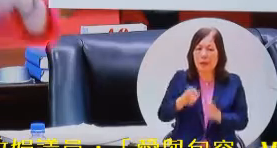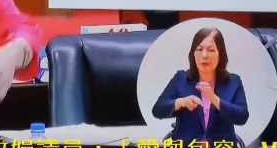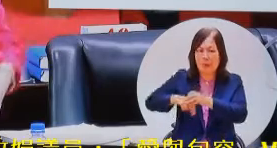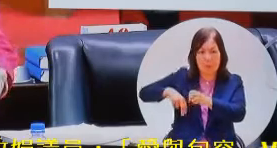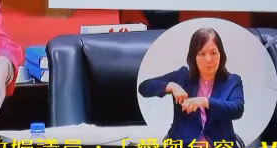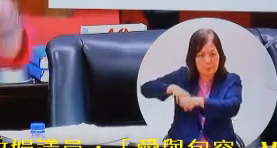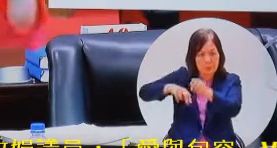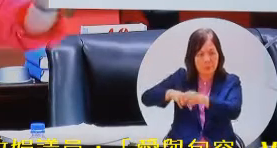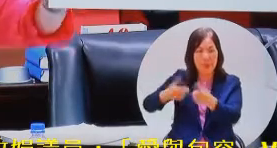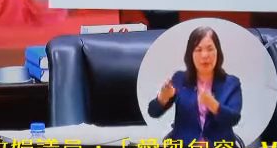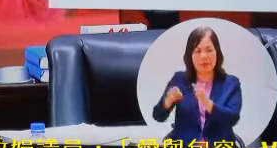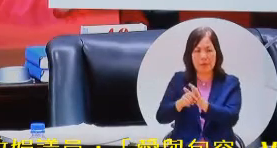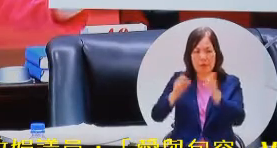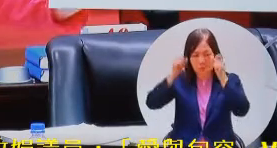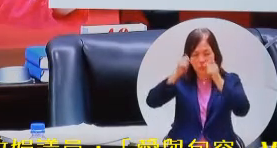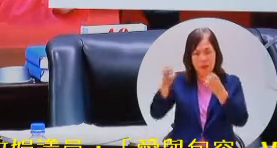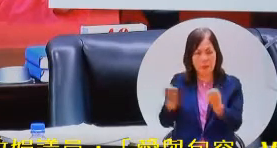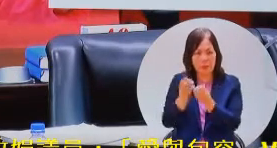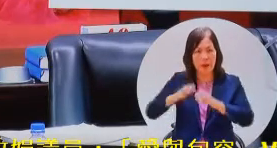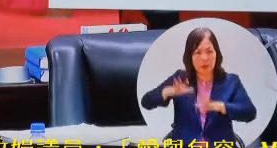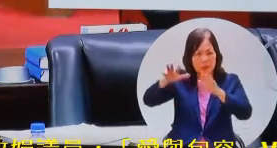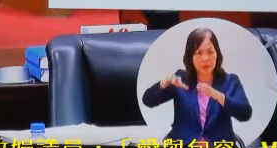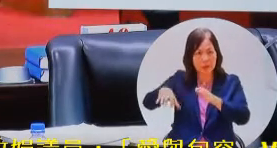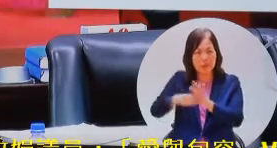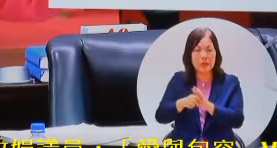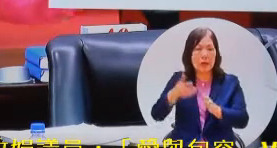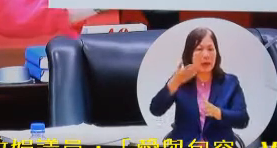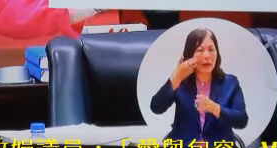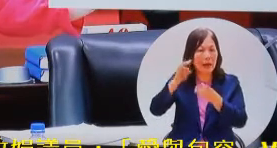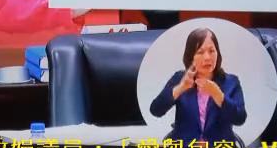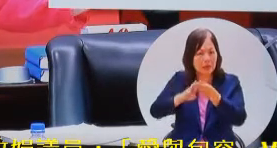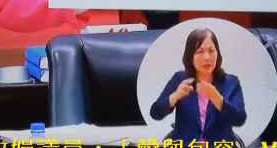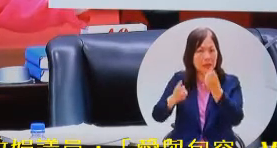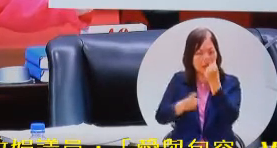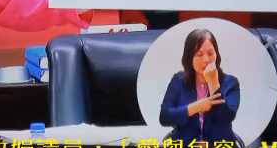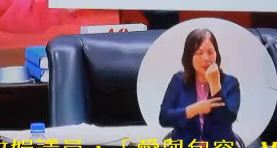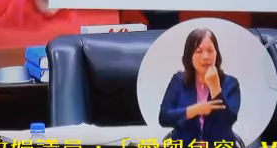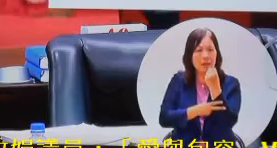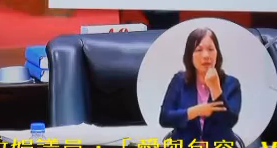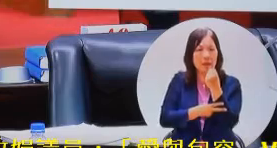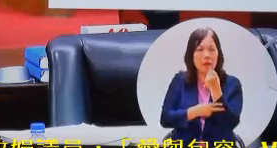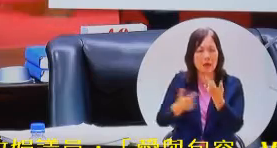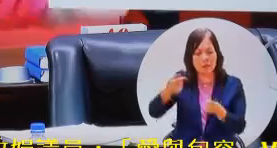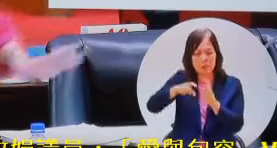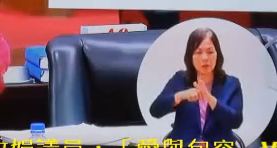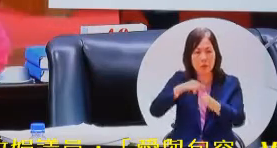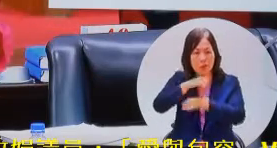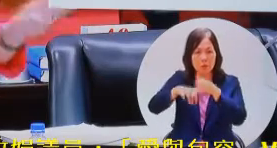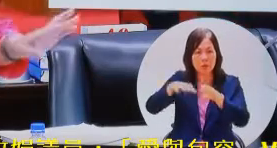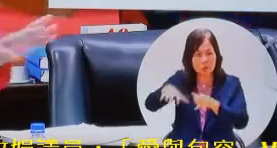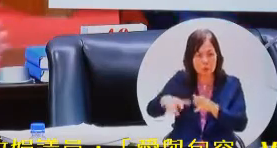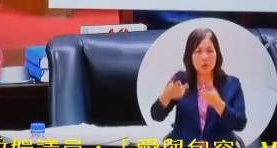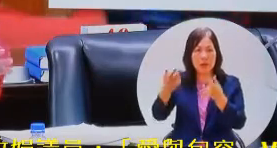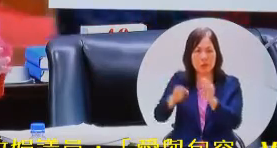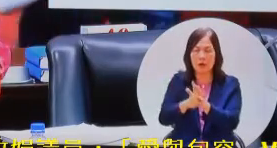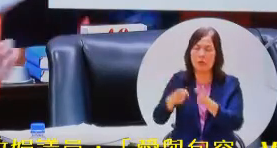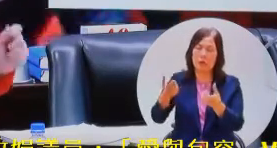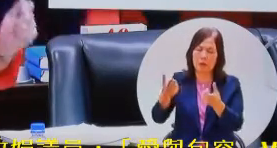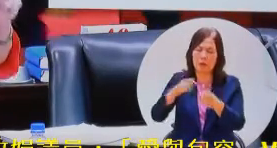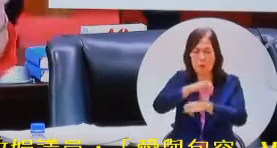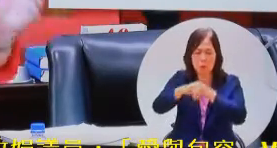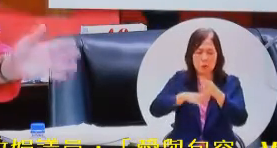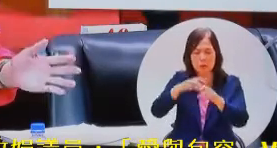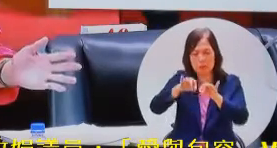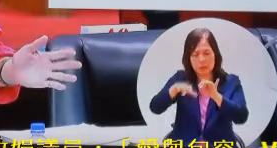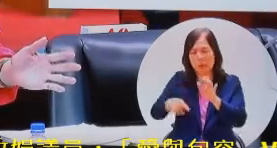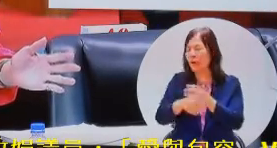我们运动中心一样的，南田里周边的生活中心他们那边都也是没有活动空间给居